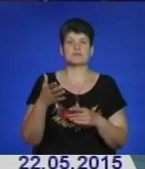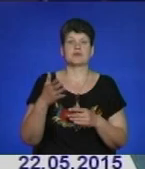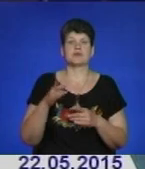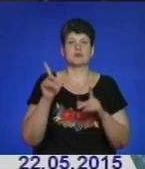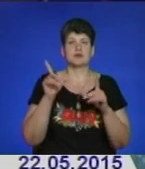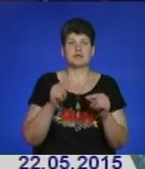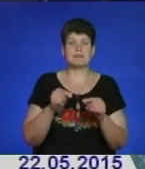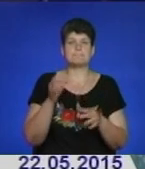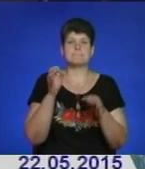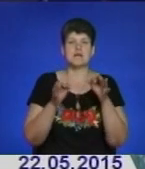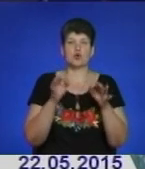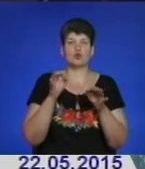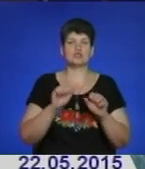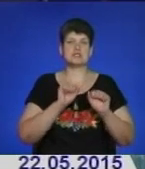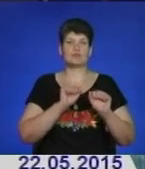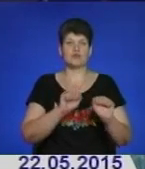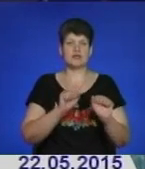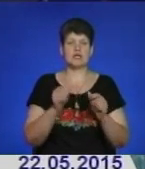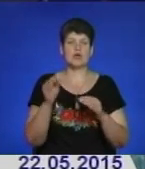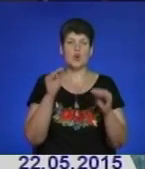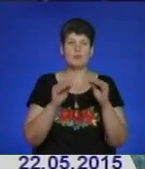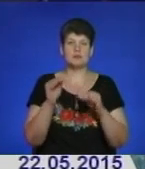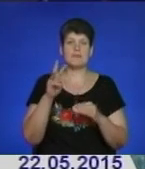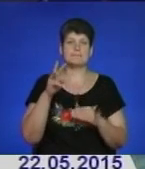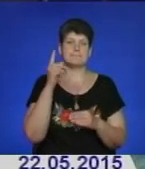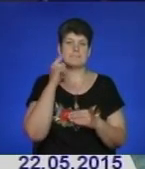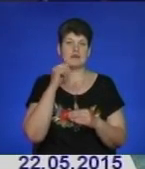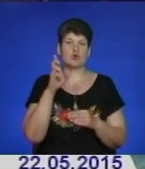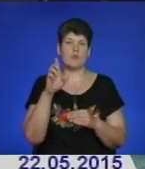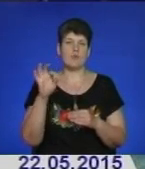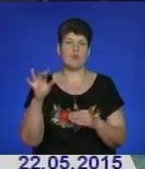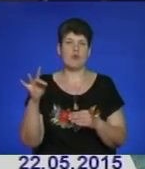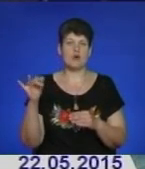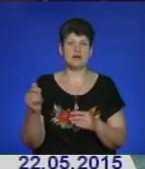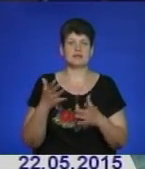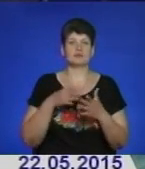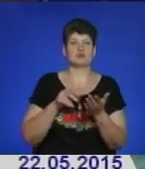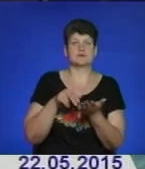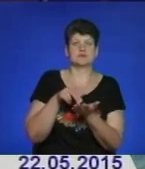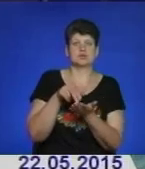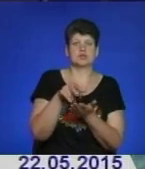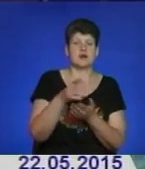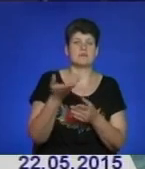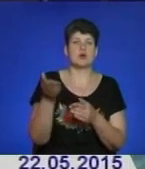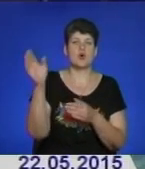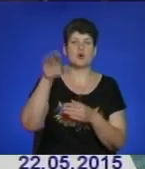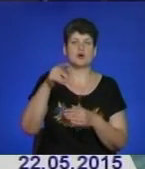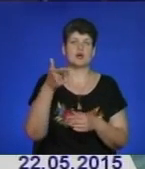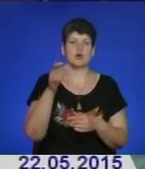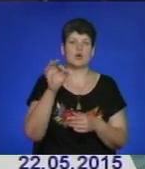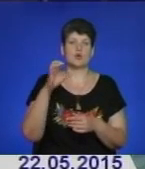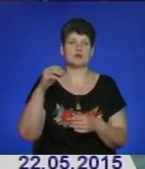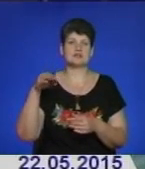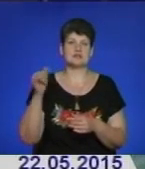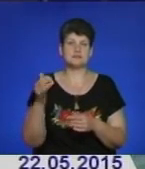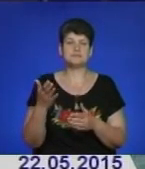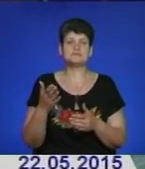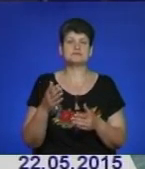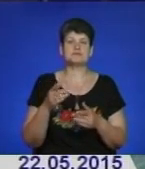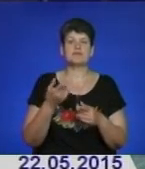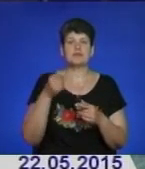і природозаповідний комплекс «Медобори», вкотре пройшлися стежками гори Гострої, яка зараз квітне ясенцем білим,